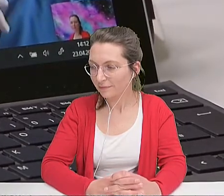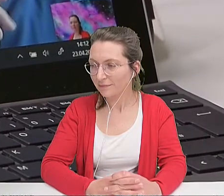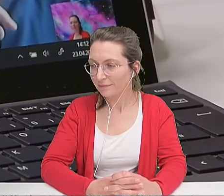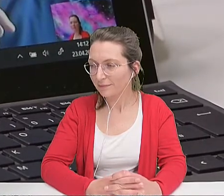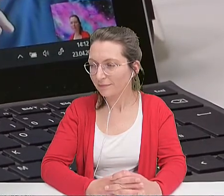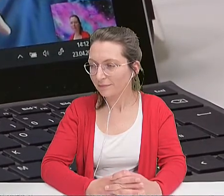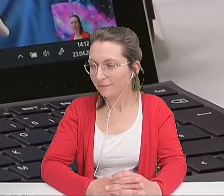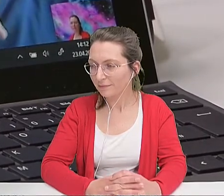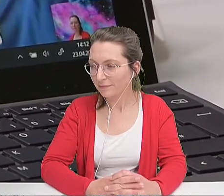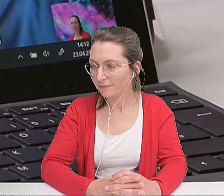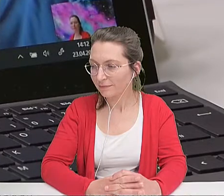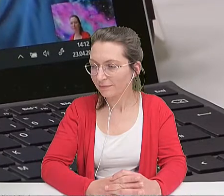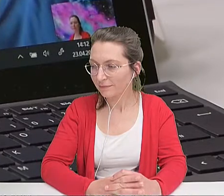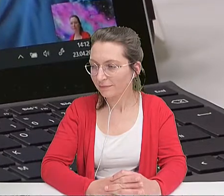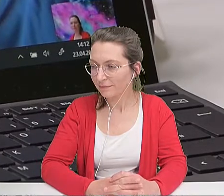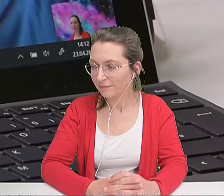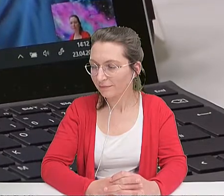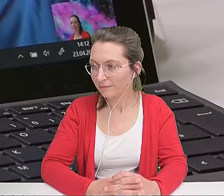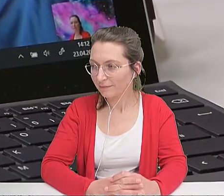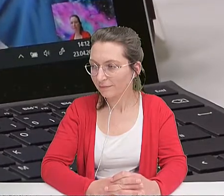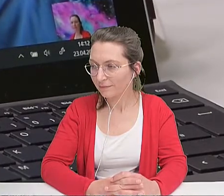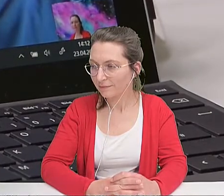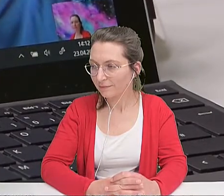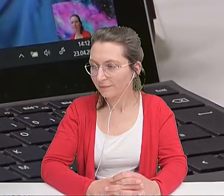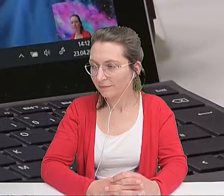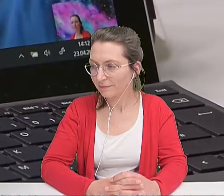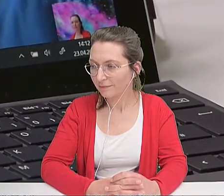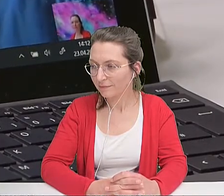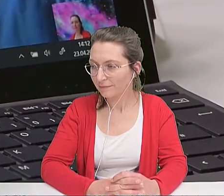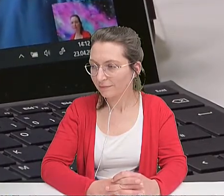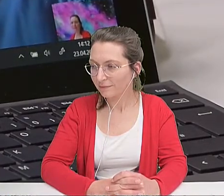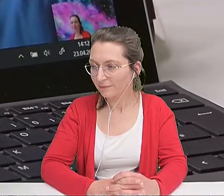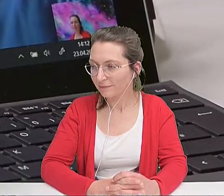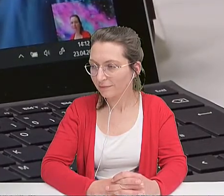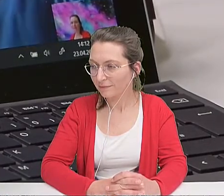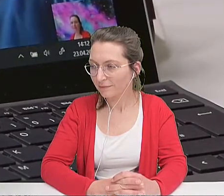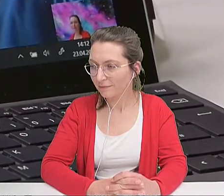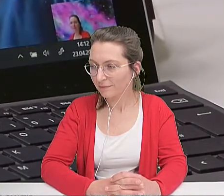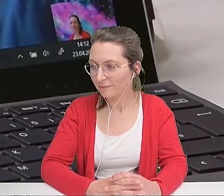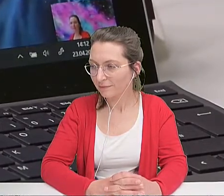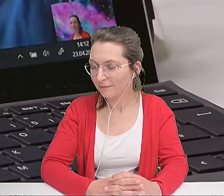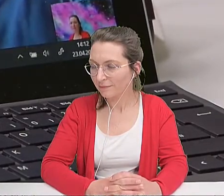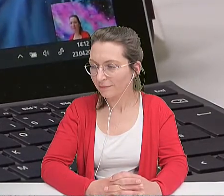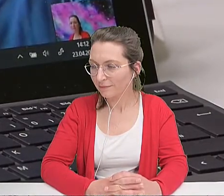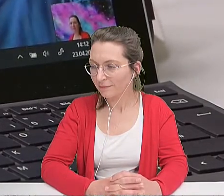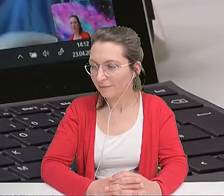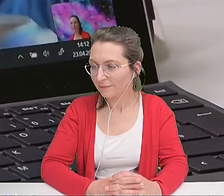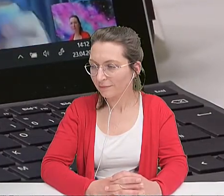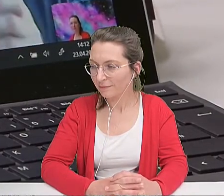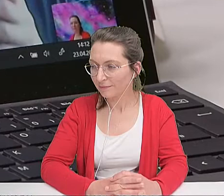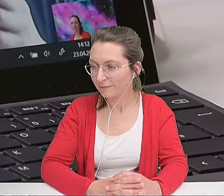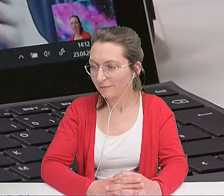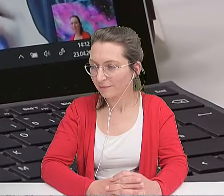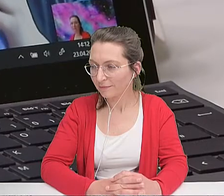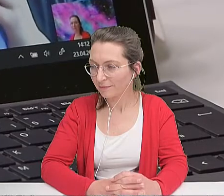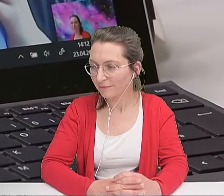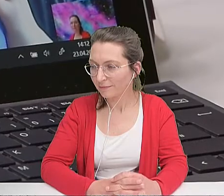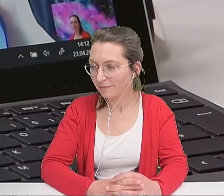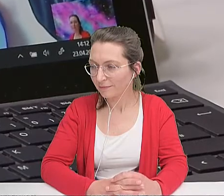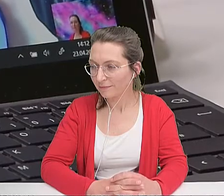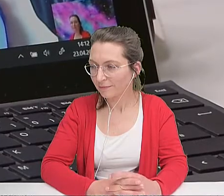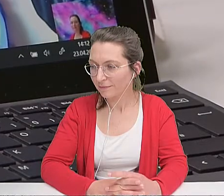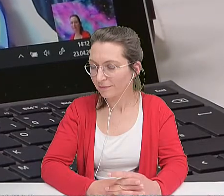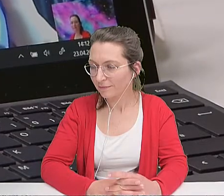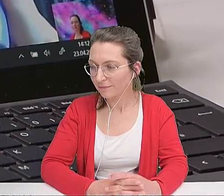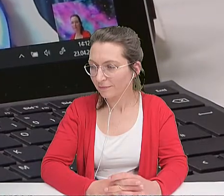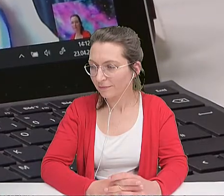beschäftigen mit dem Thema MINT. Und da war ausgerechnet eine Aufgabe aus dem Informatik-Biber so die der Start. Und ich gucke